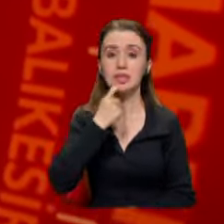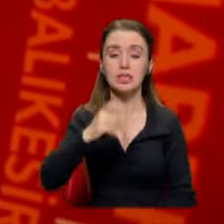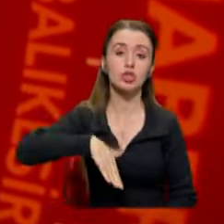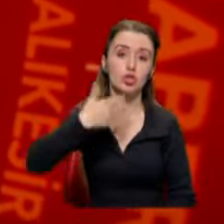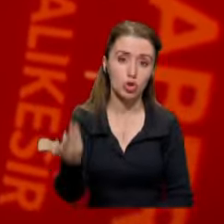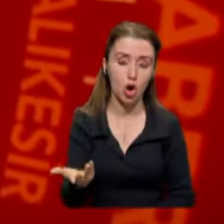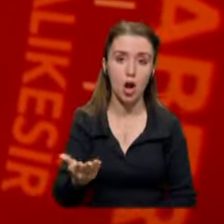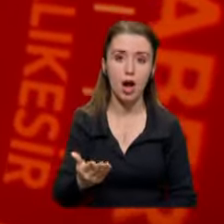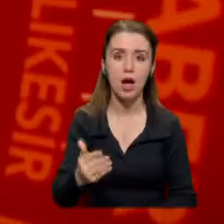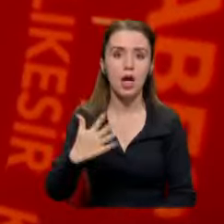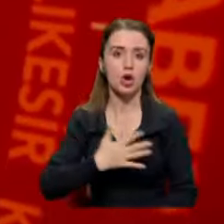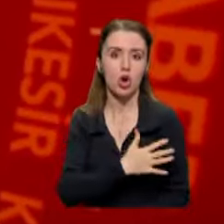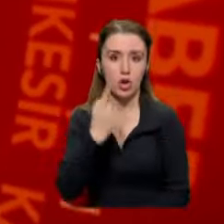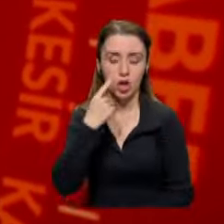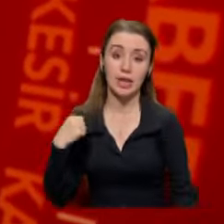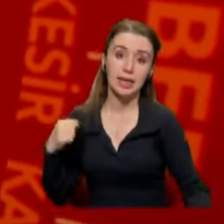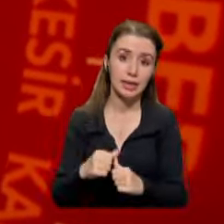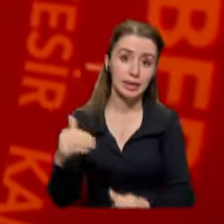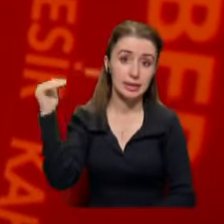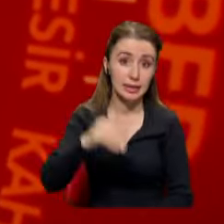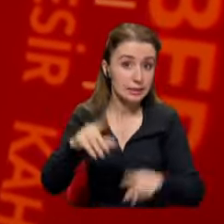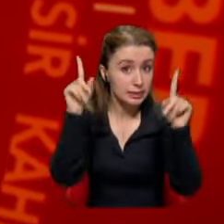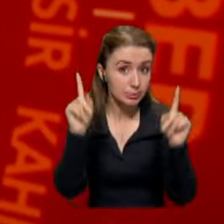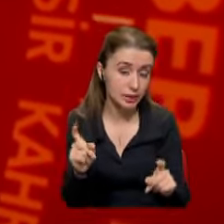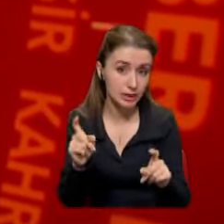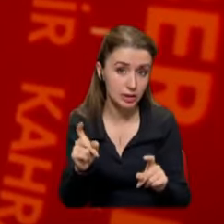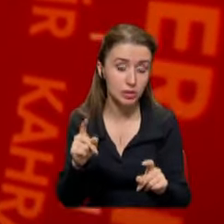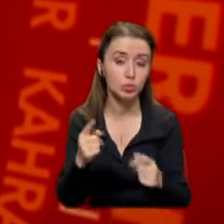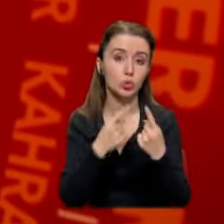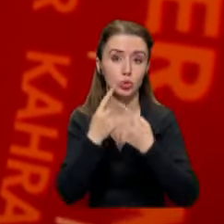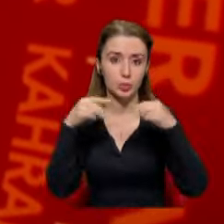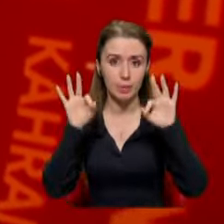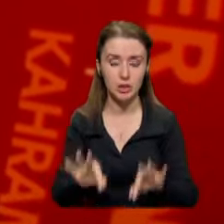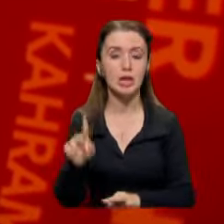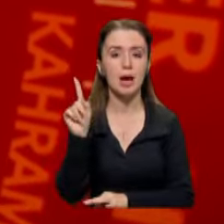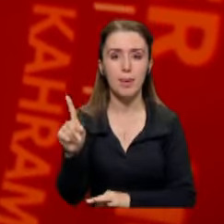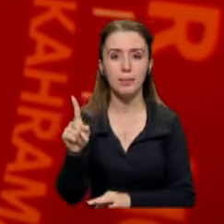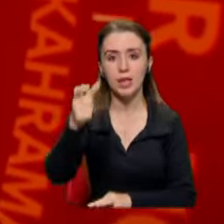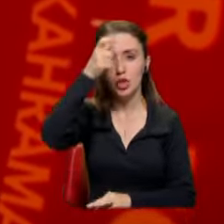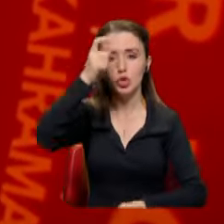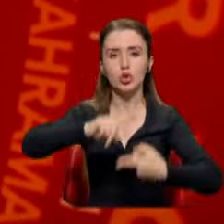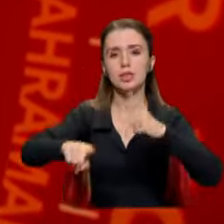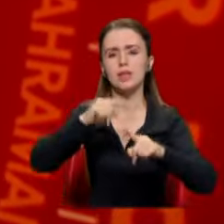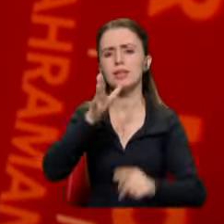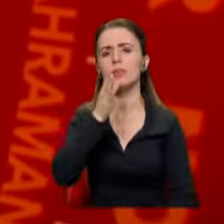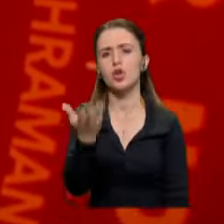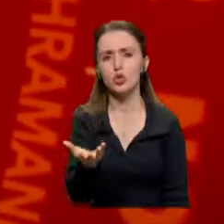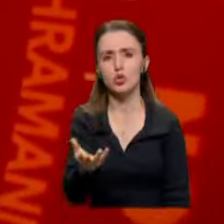yapılacak olağan kongrede tekrar dönebileceği iddiaları var. Bu konuşulmaya başlandı ama Türk siyasetinde